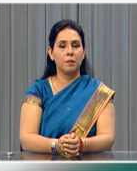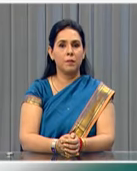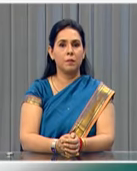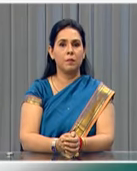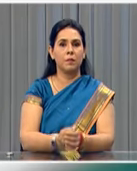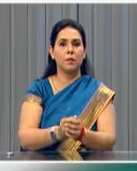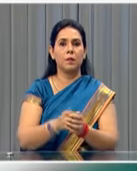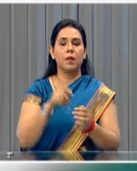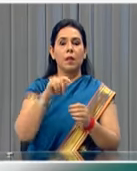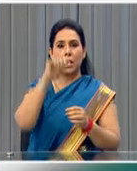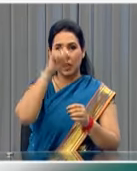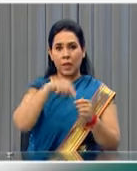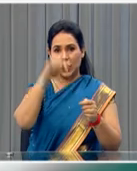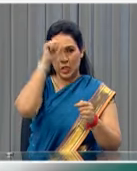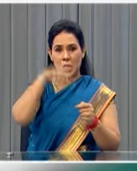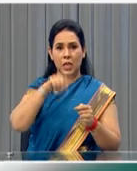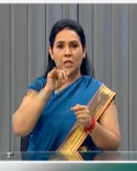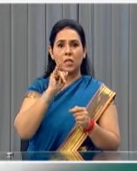देश में 60 साल बीते,